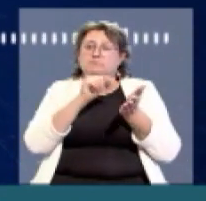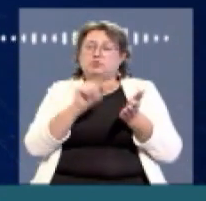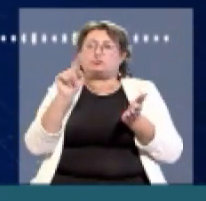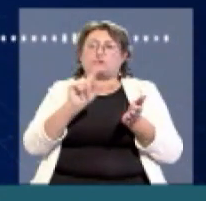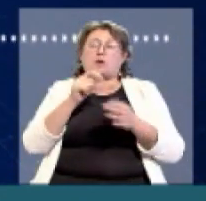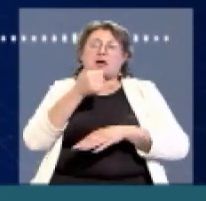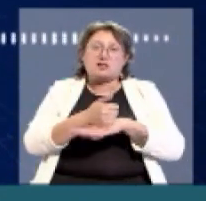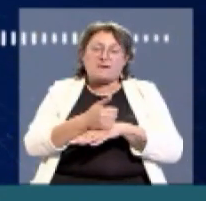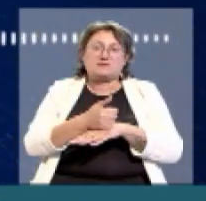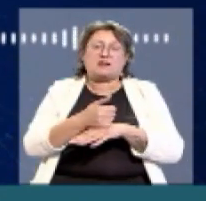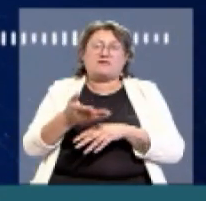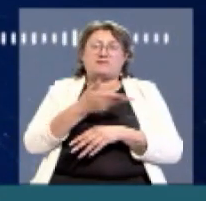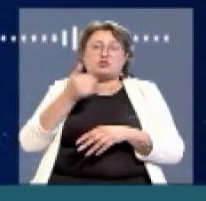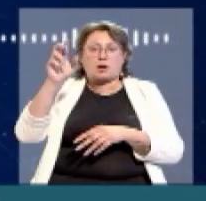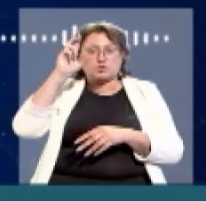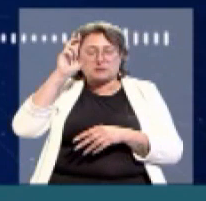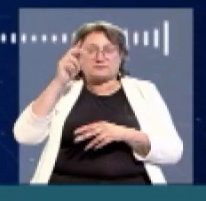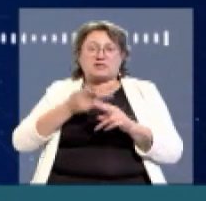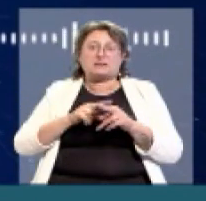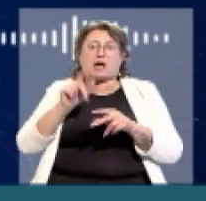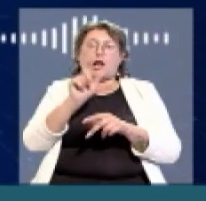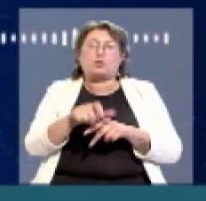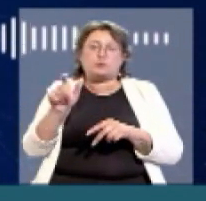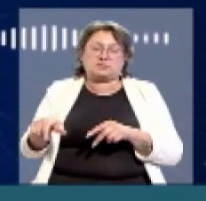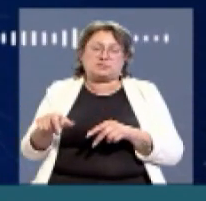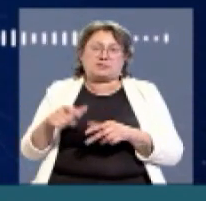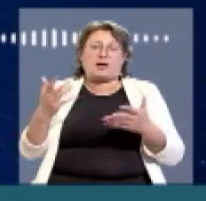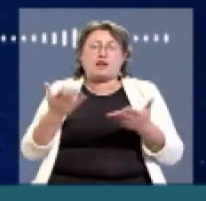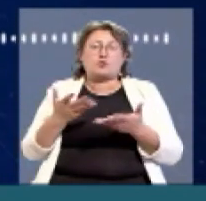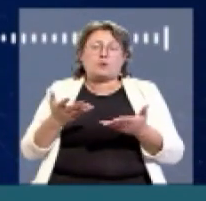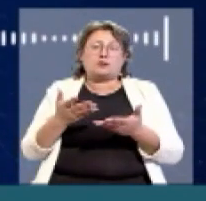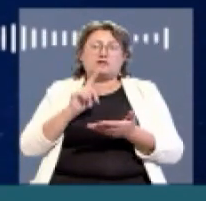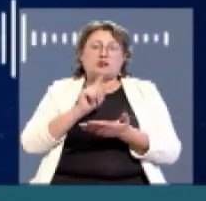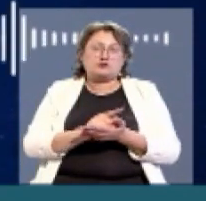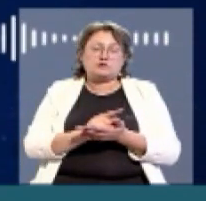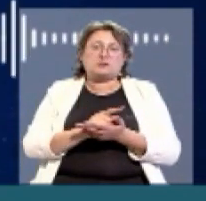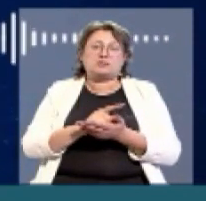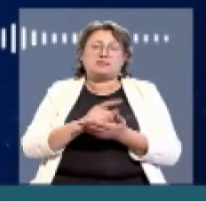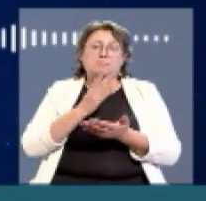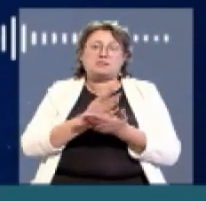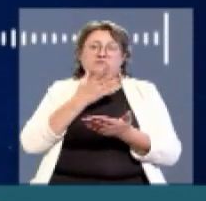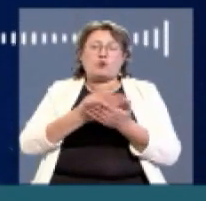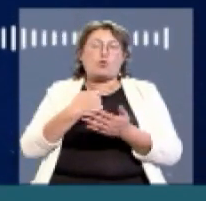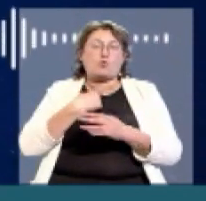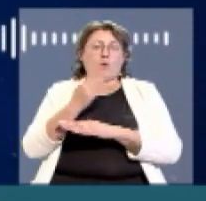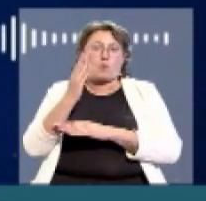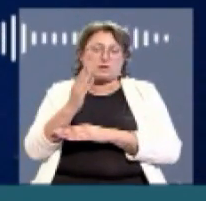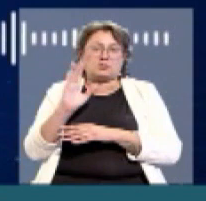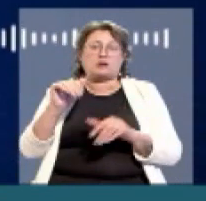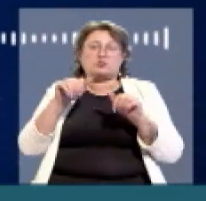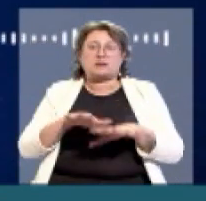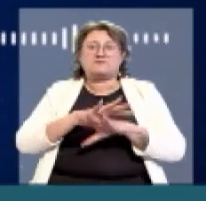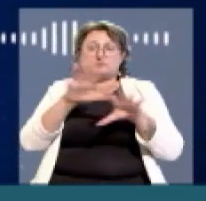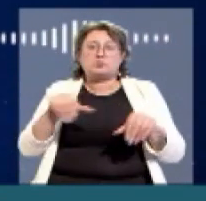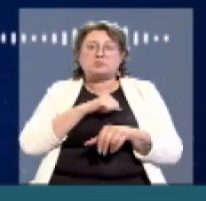что главное в нашем государстве – это люди, которые должны иметь свой голос, которые должны решать